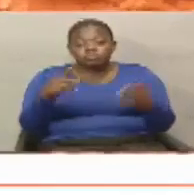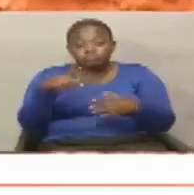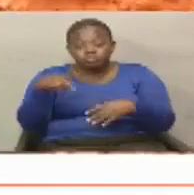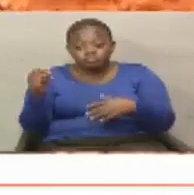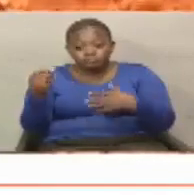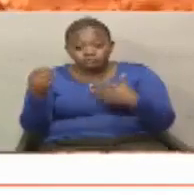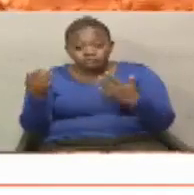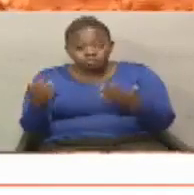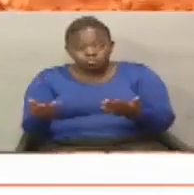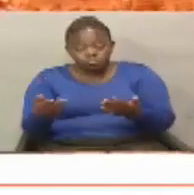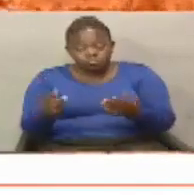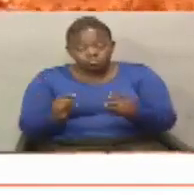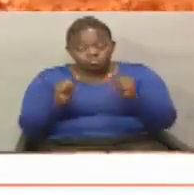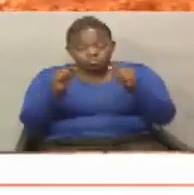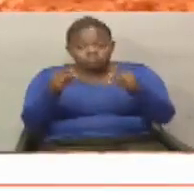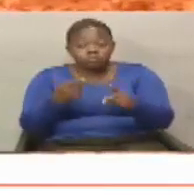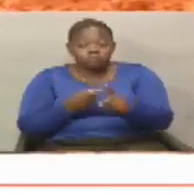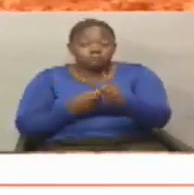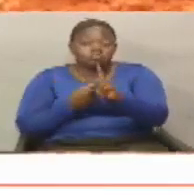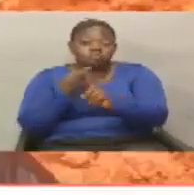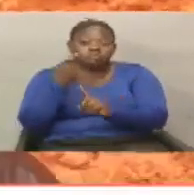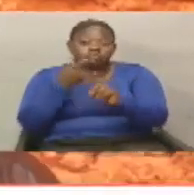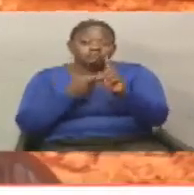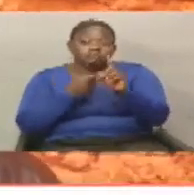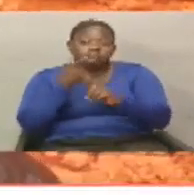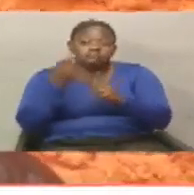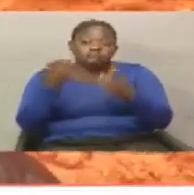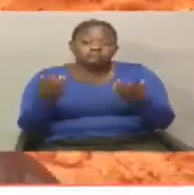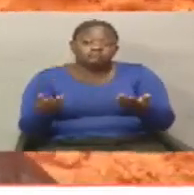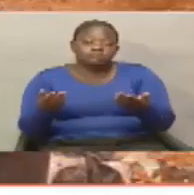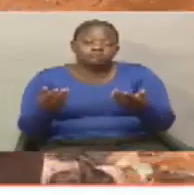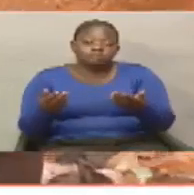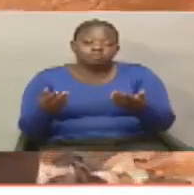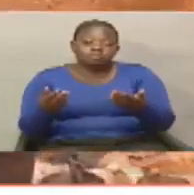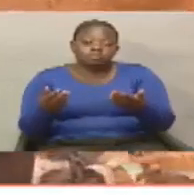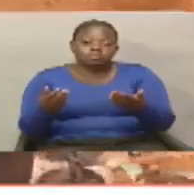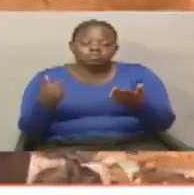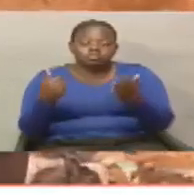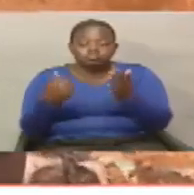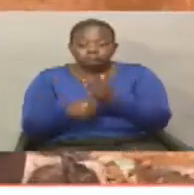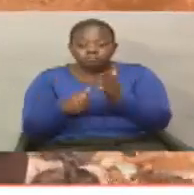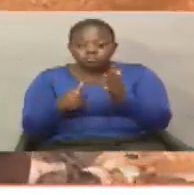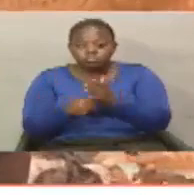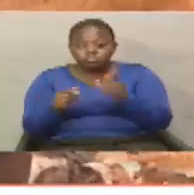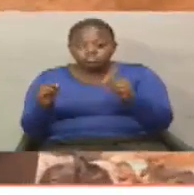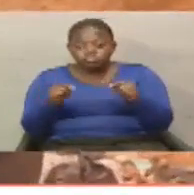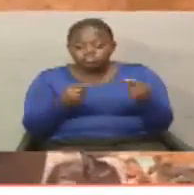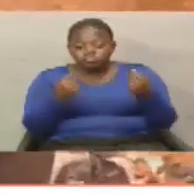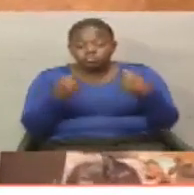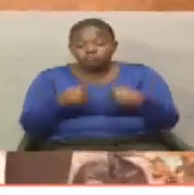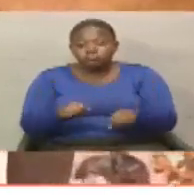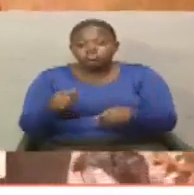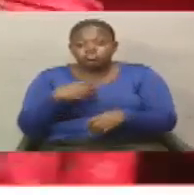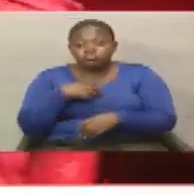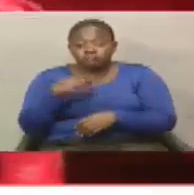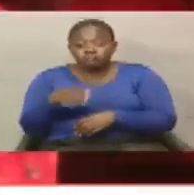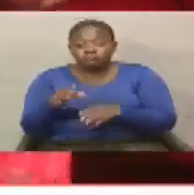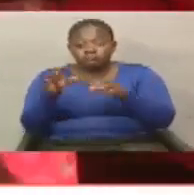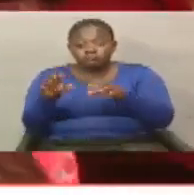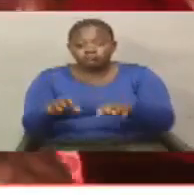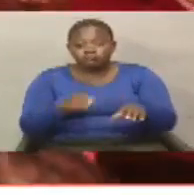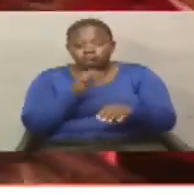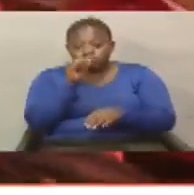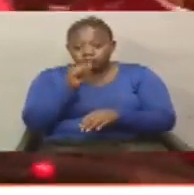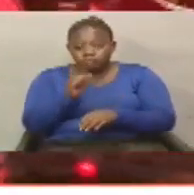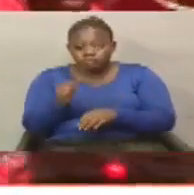wabweru oli yajja nga pampisa wano naye n'atufuukira ekirala. Amukwatuza bamudde ekikula kya Mufalansa okuyiga ennyo omukadde